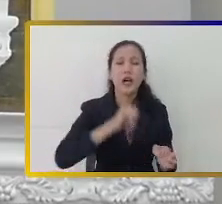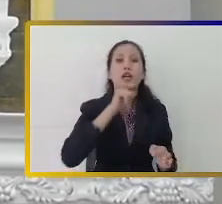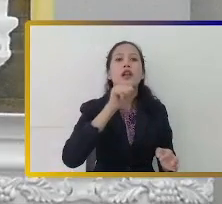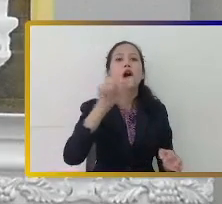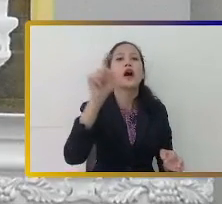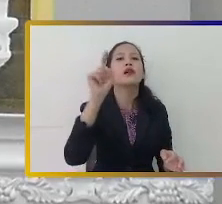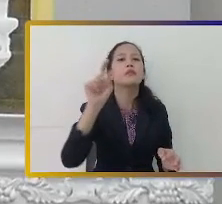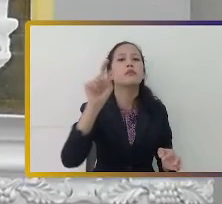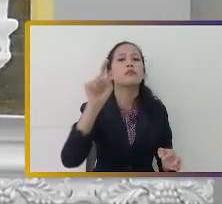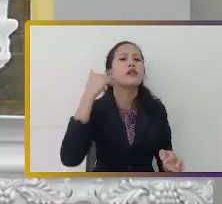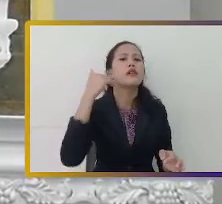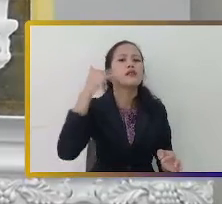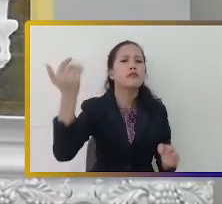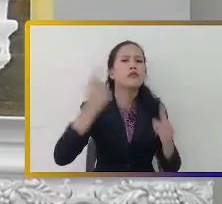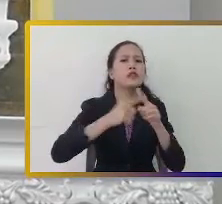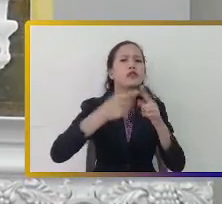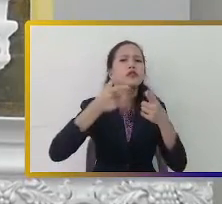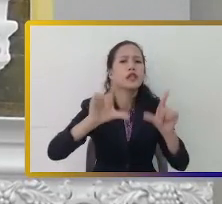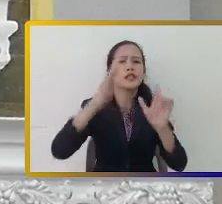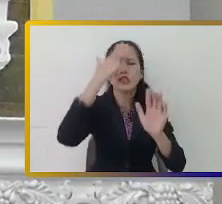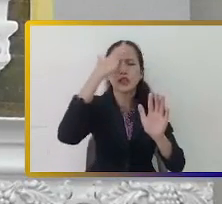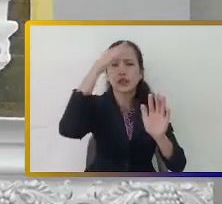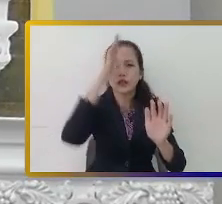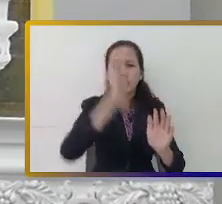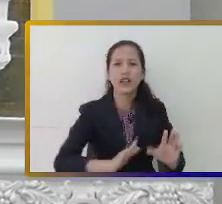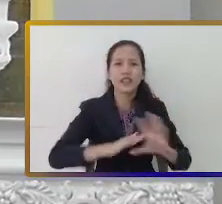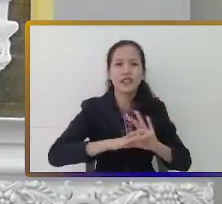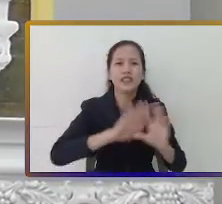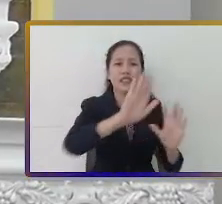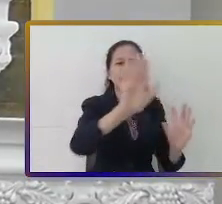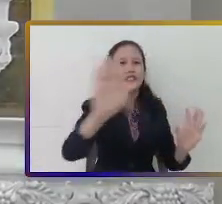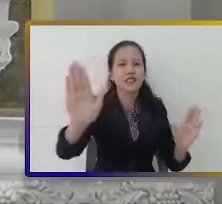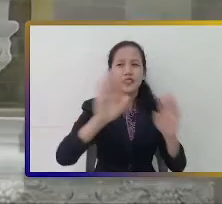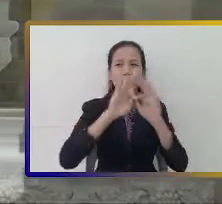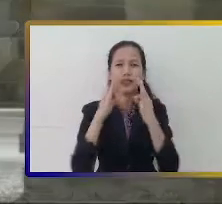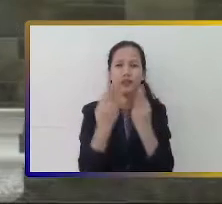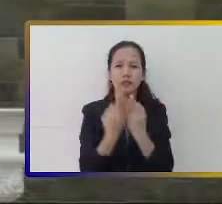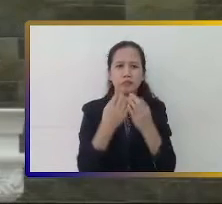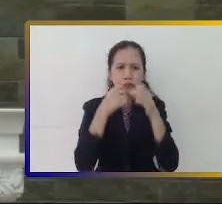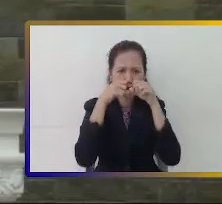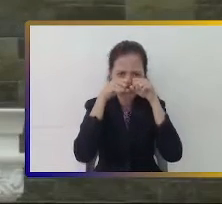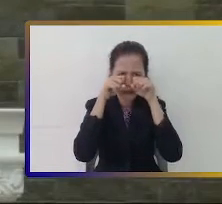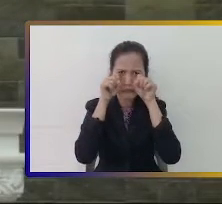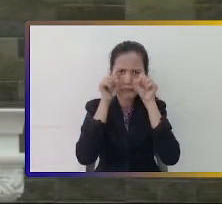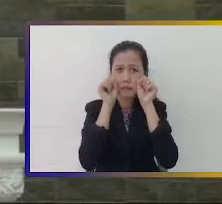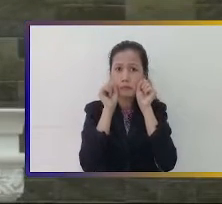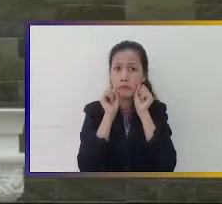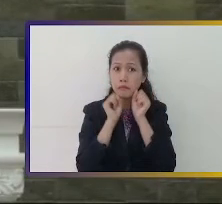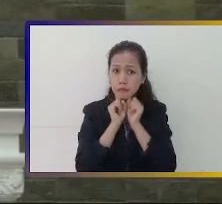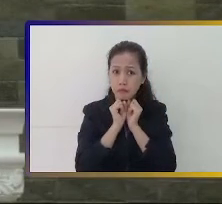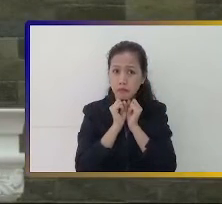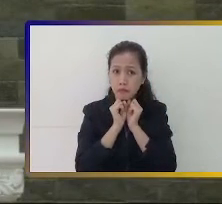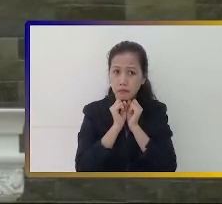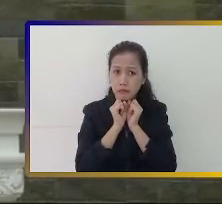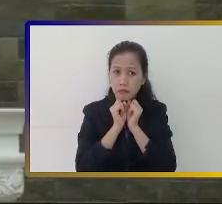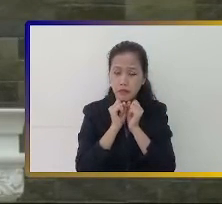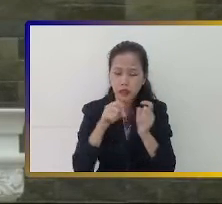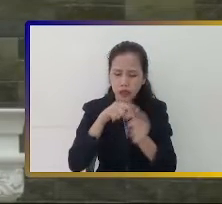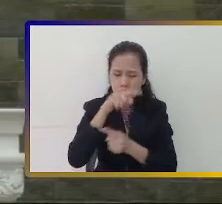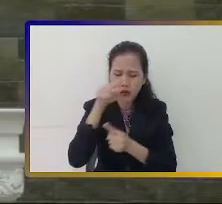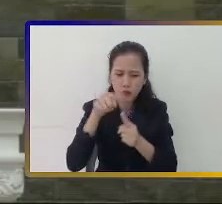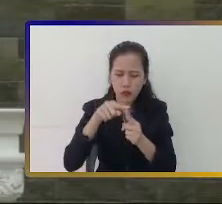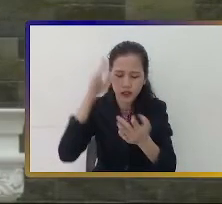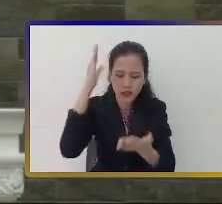ipakilala ang Diyos sa ating mga tahanan. Ang nakakalungkot po niyan, kapatid, pag tinigil na po